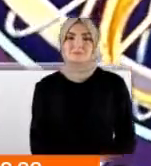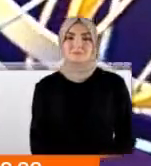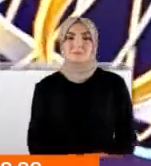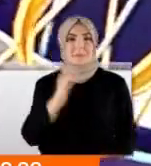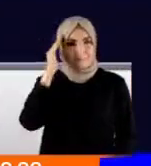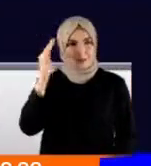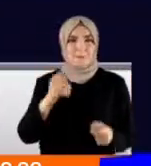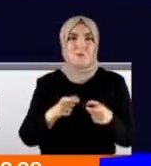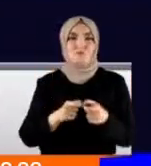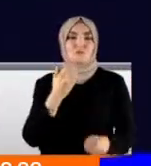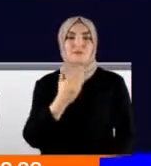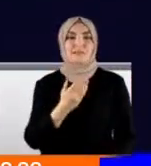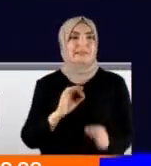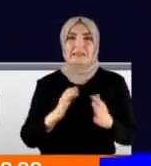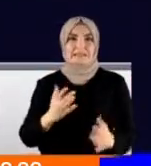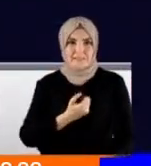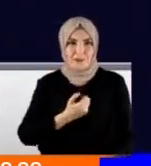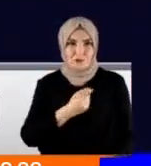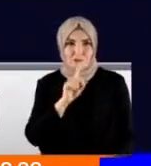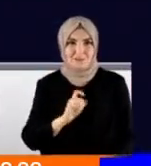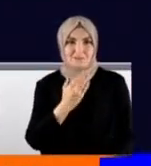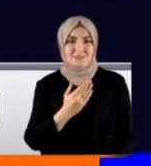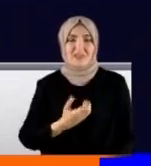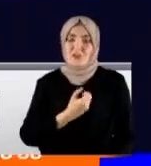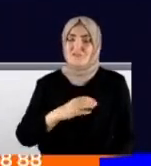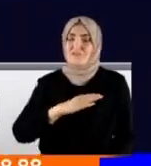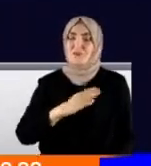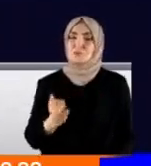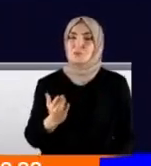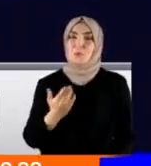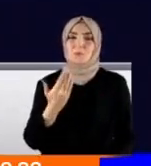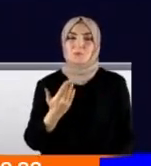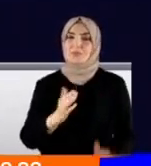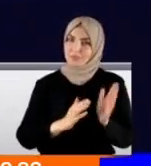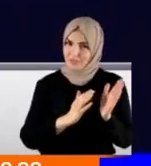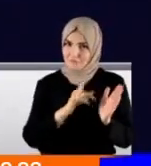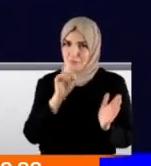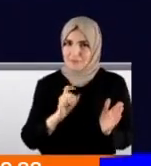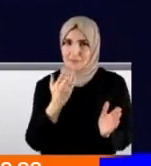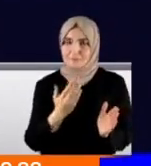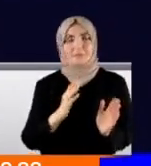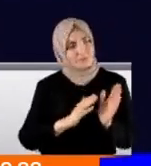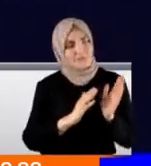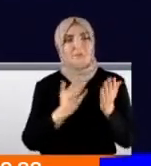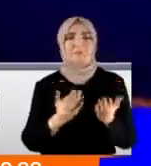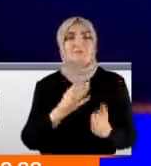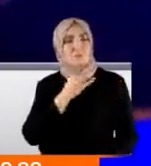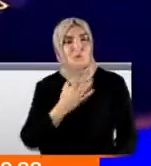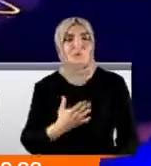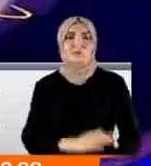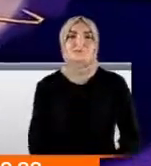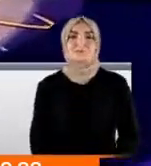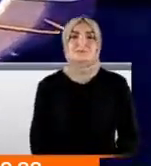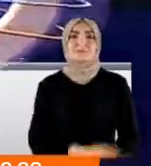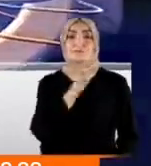Merhabalar Buket. Nasıl heyecan durumun? Heyecan var çok. Devam edelim mi? Devam edelim lütfen. Ve